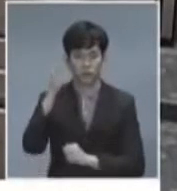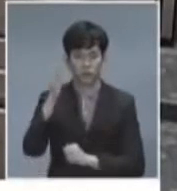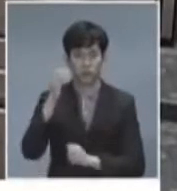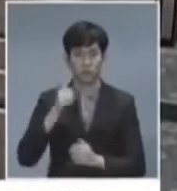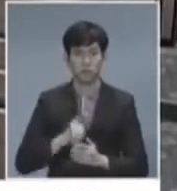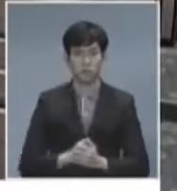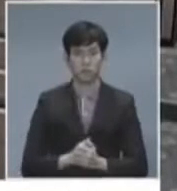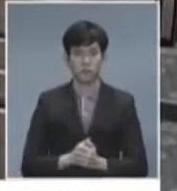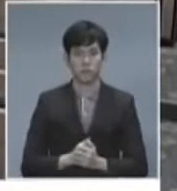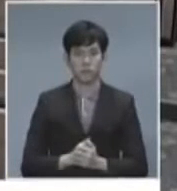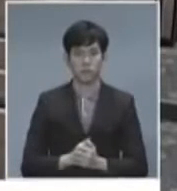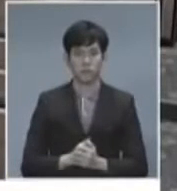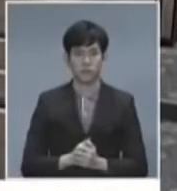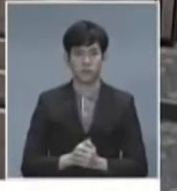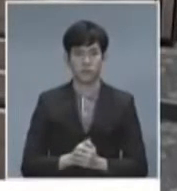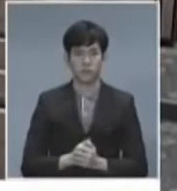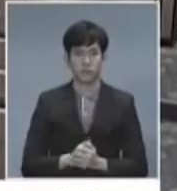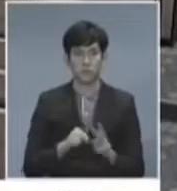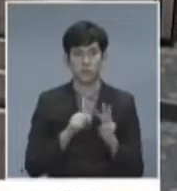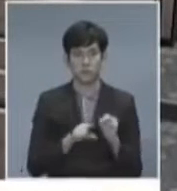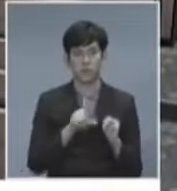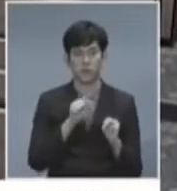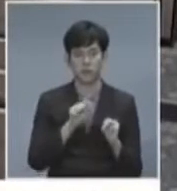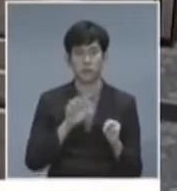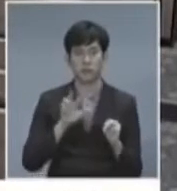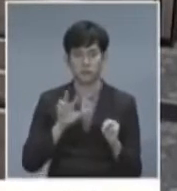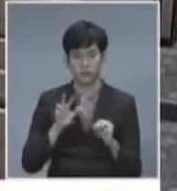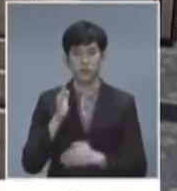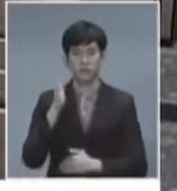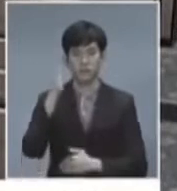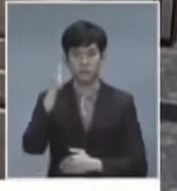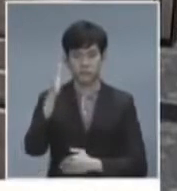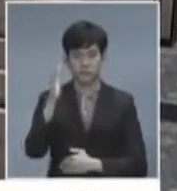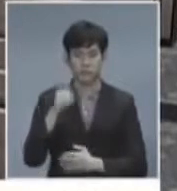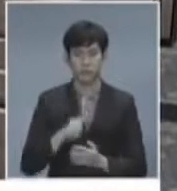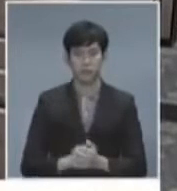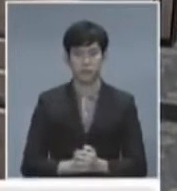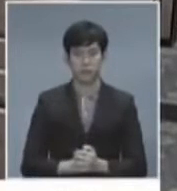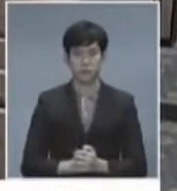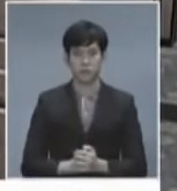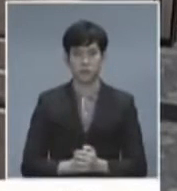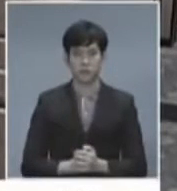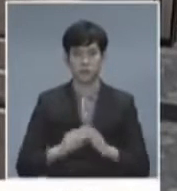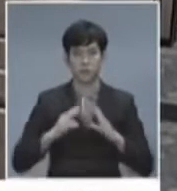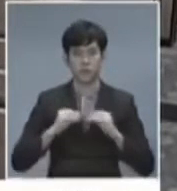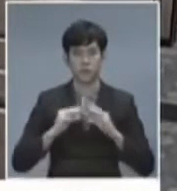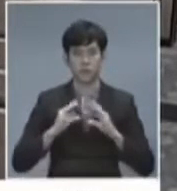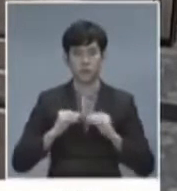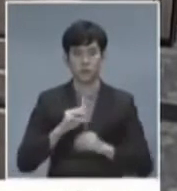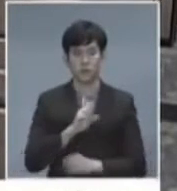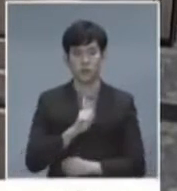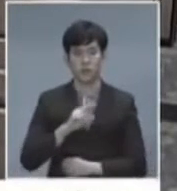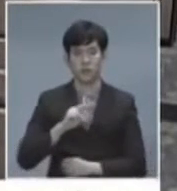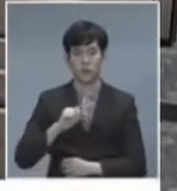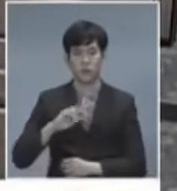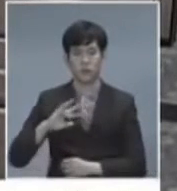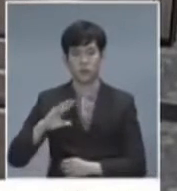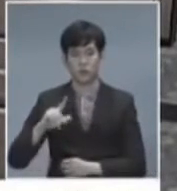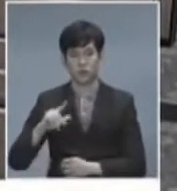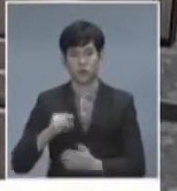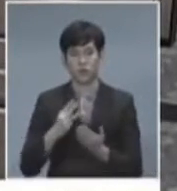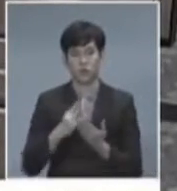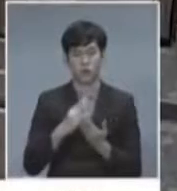พุทธศักราช2550มาตรา23ต่อไปนะครับและจะไม่มีการประชุมสภานิติบัญญัติแห่งชาติใน